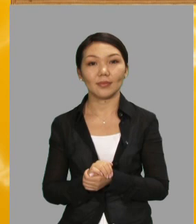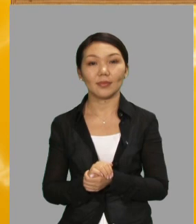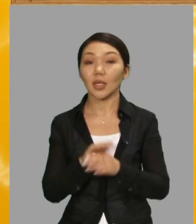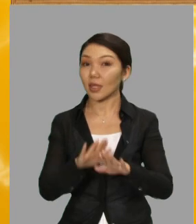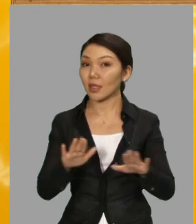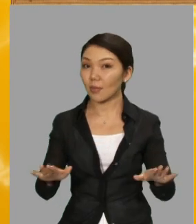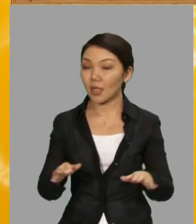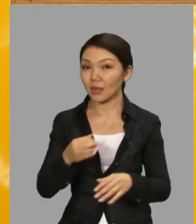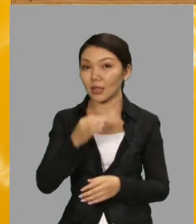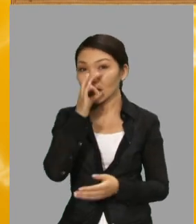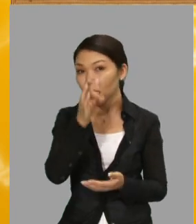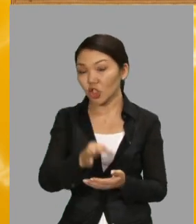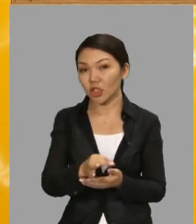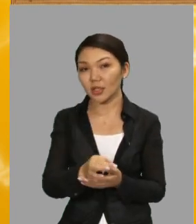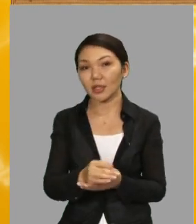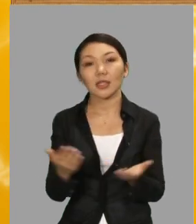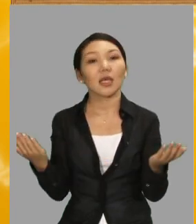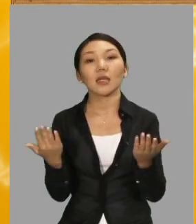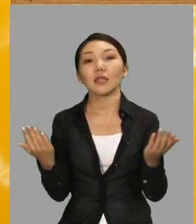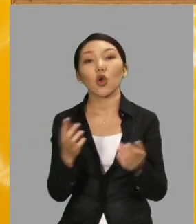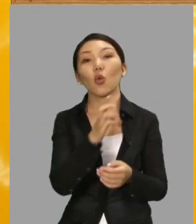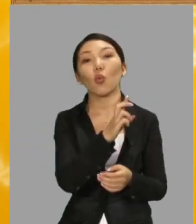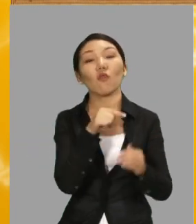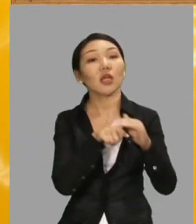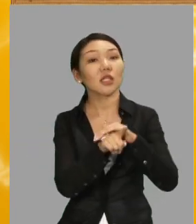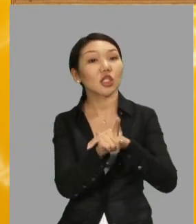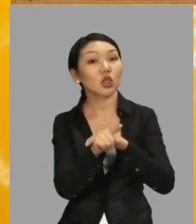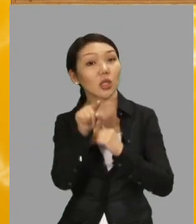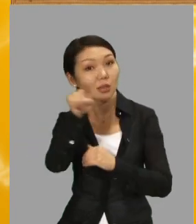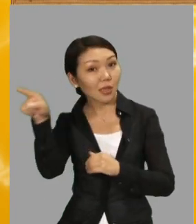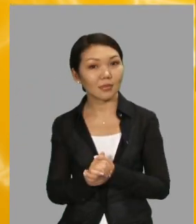Ребята, скажите, с какой буквы начинаются их имена?